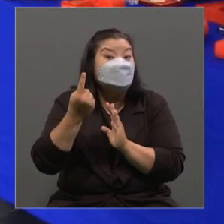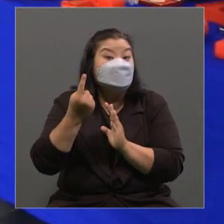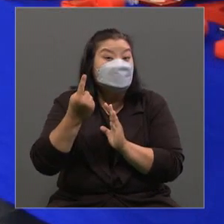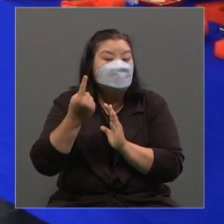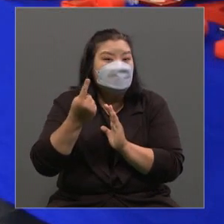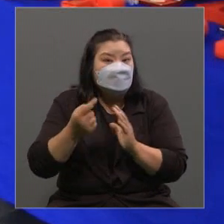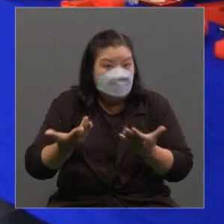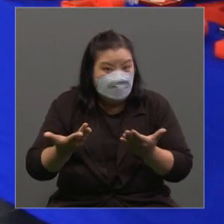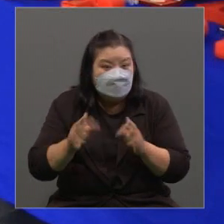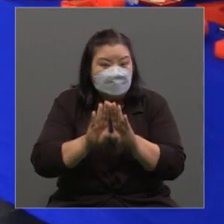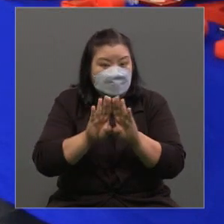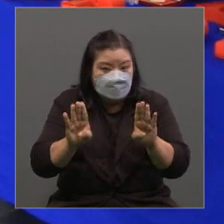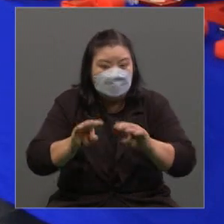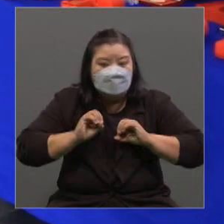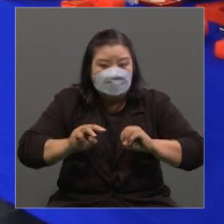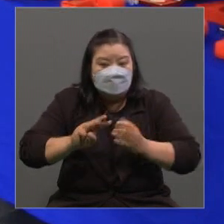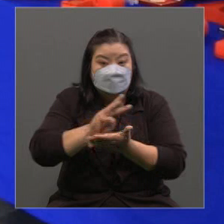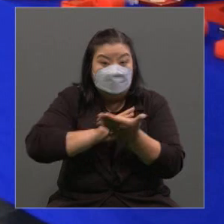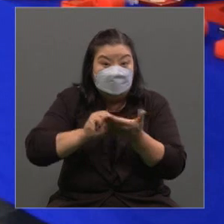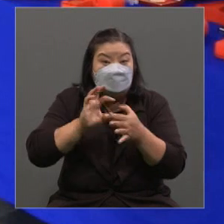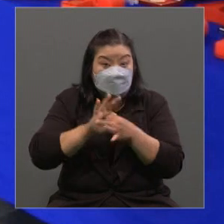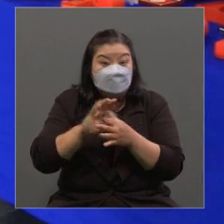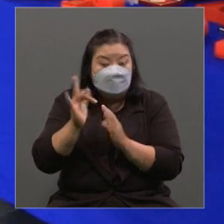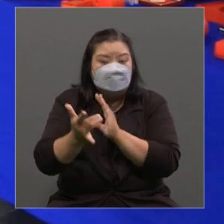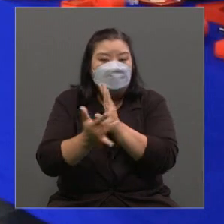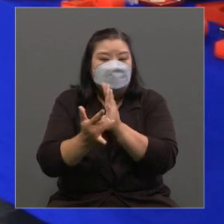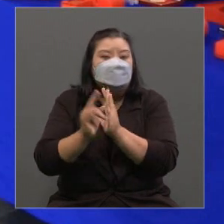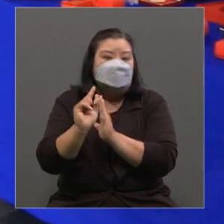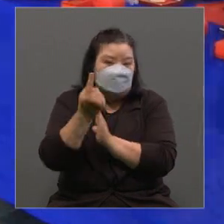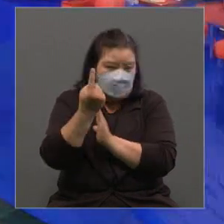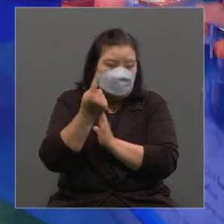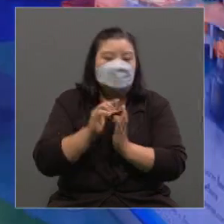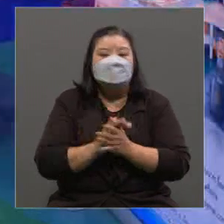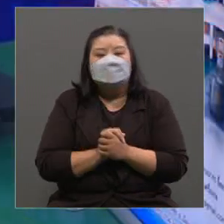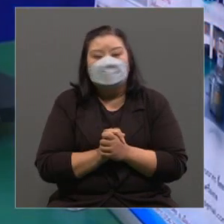เราเปิดวิไลเป็นวิไลแห่งนวัตกรรมนะครับ